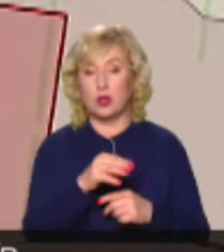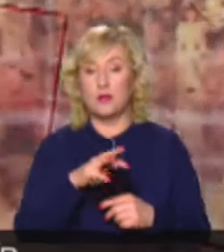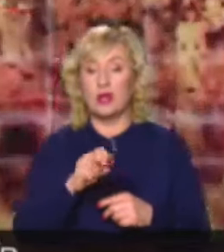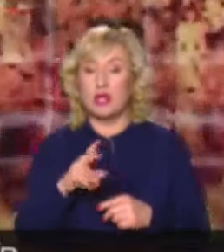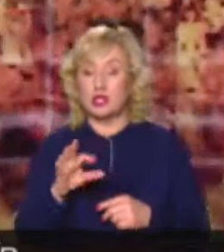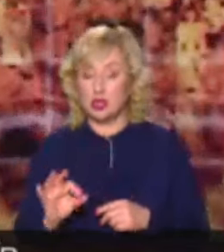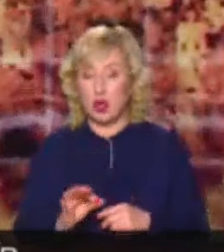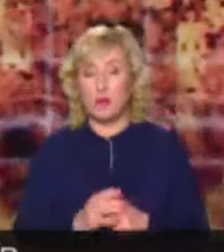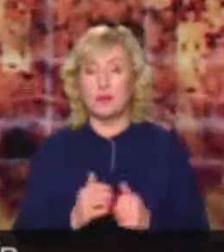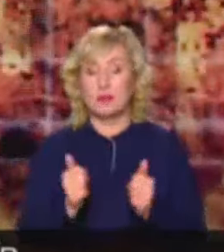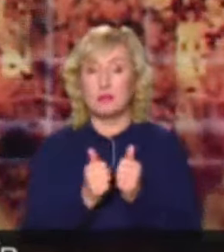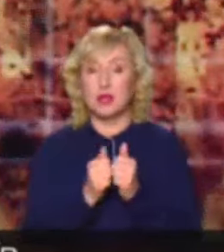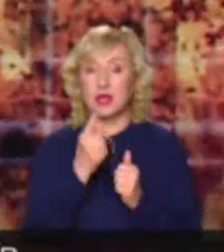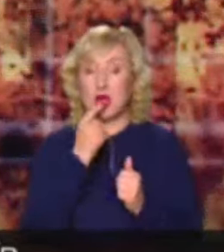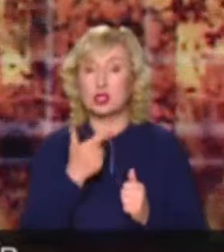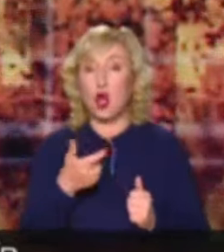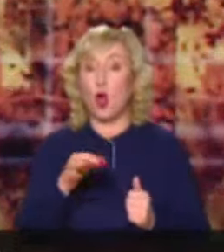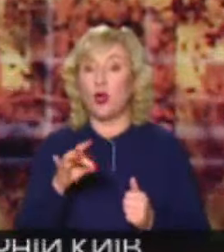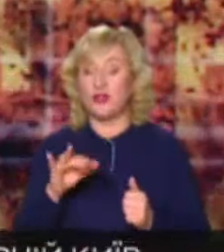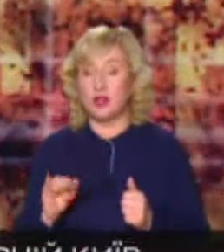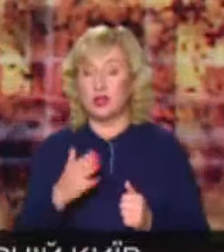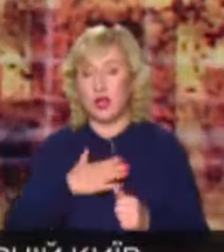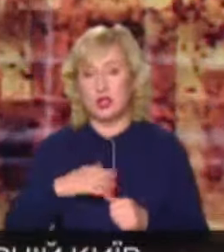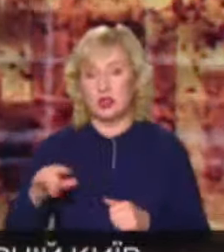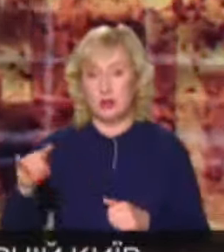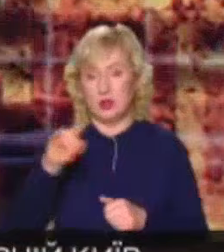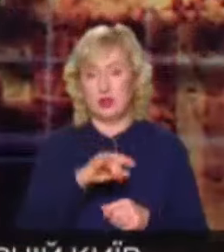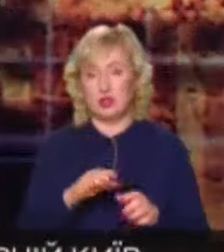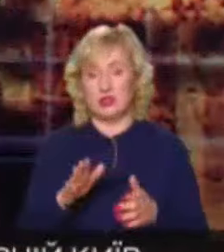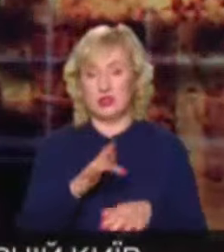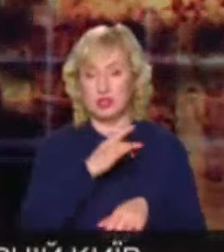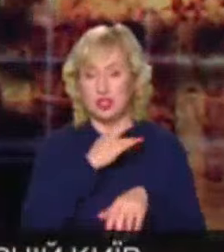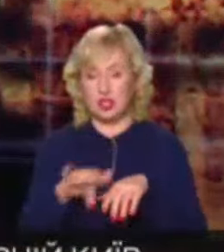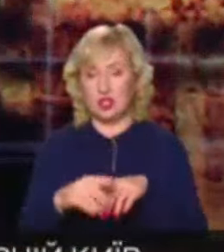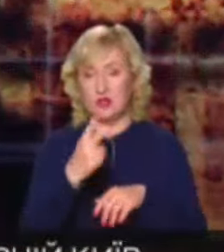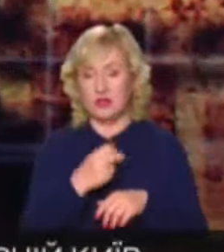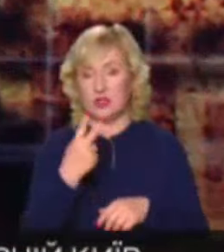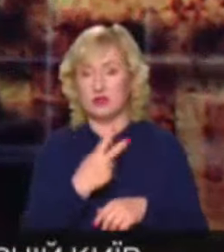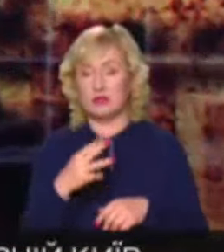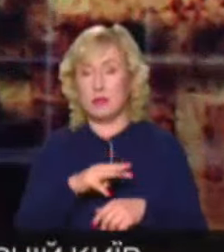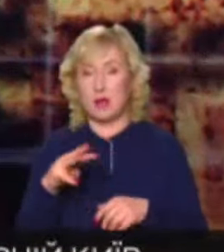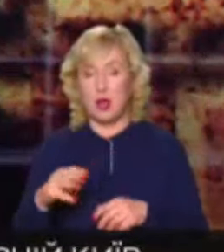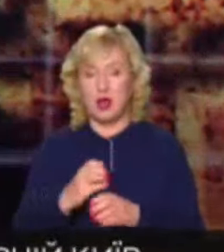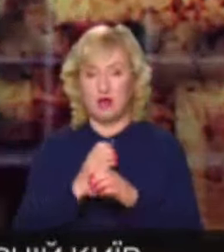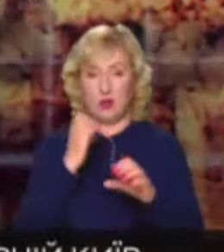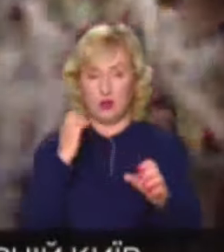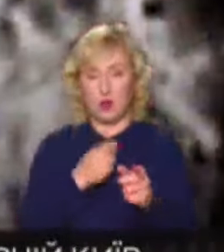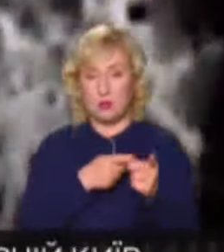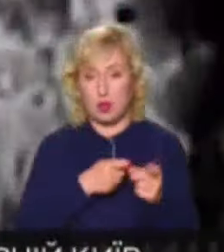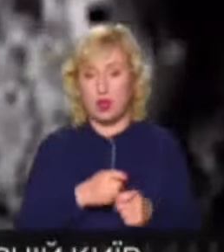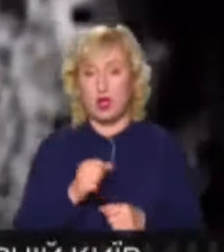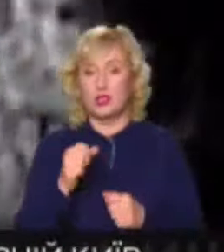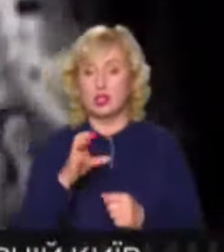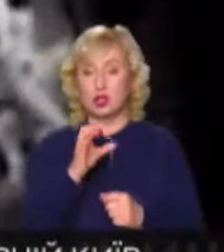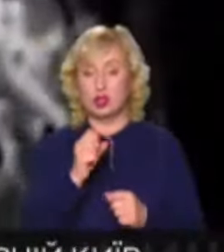І, до речі, якраз біля Красногорівки наші пілоти знищили російський 220-міліметровий важкий вогнеметний комплекс «ТОС-1А